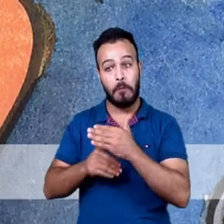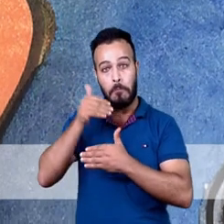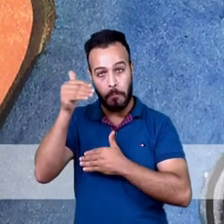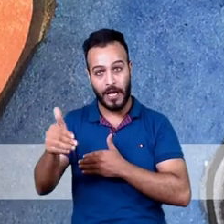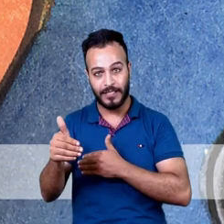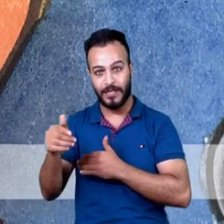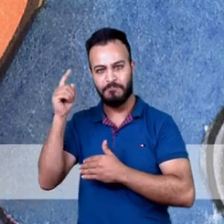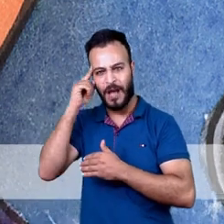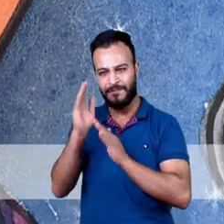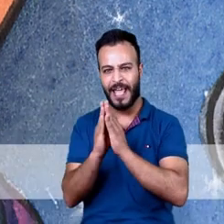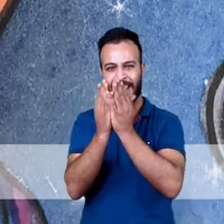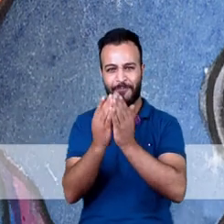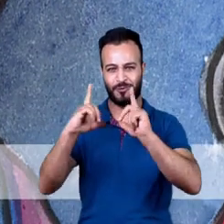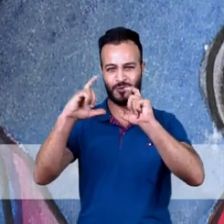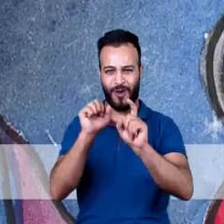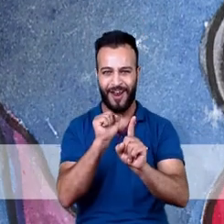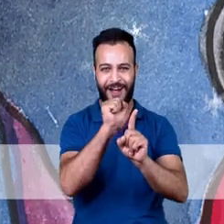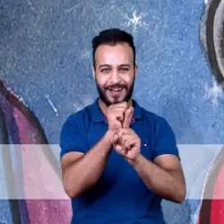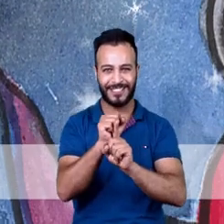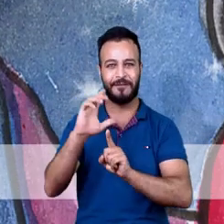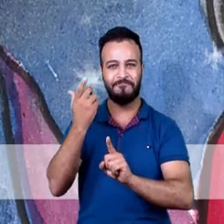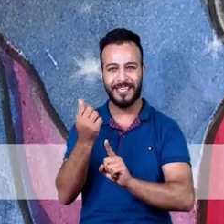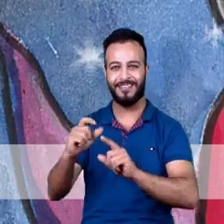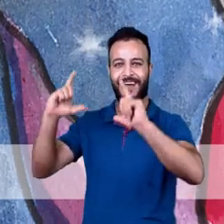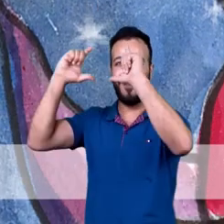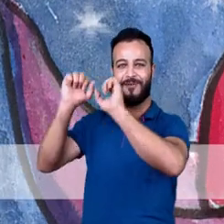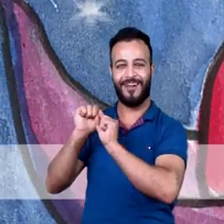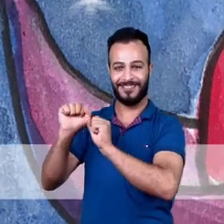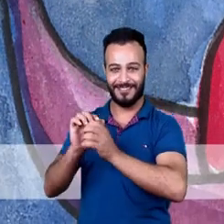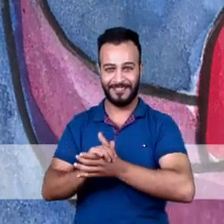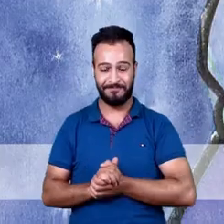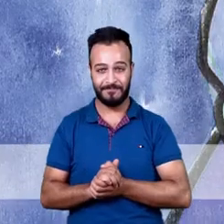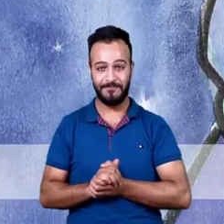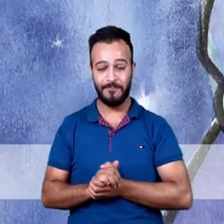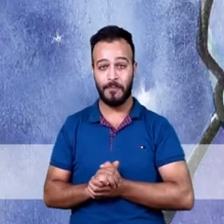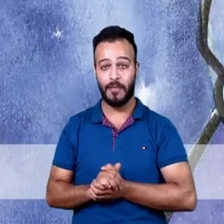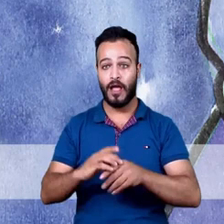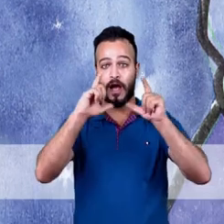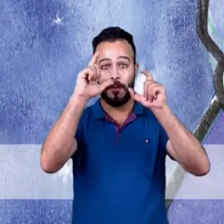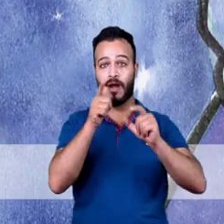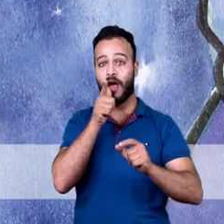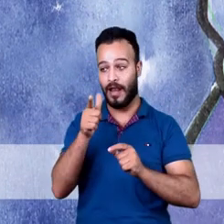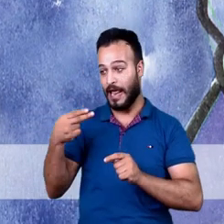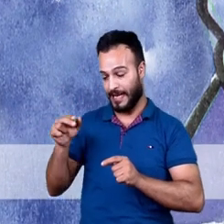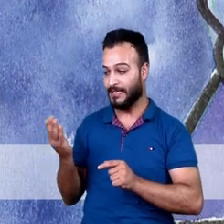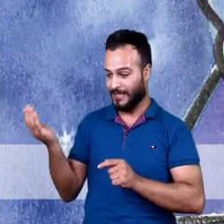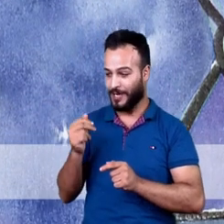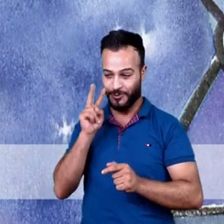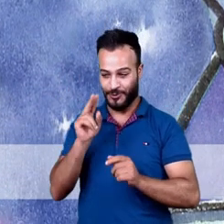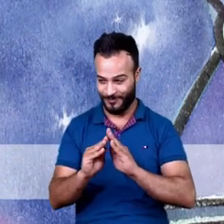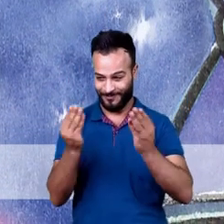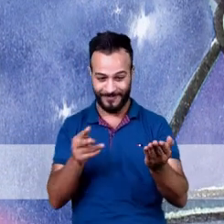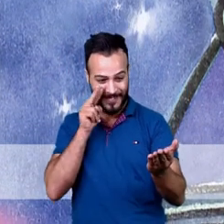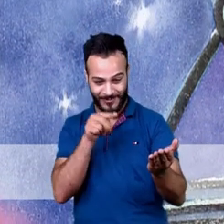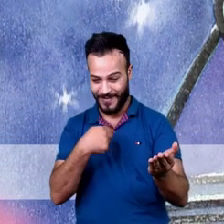ثم أتوا بكتاب الصور الخاص بالقمر. قال القمر لعلي: